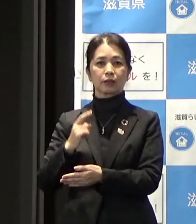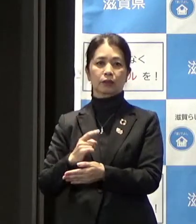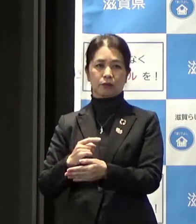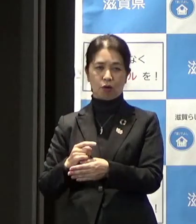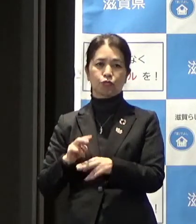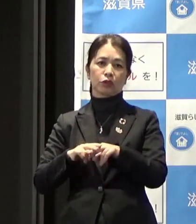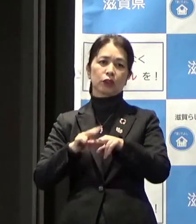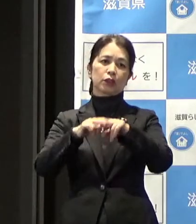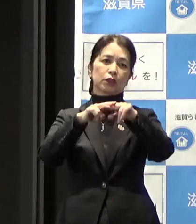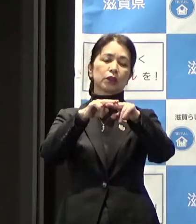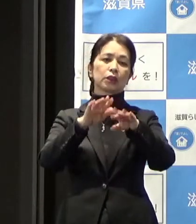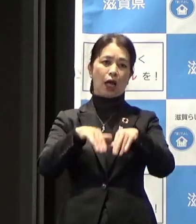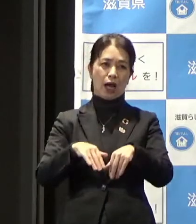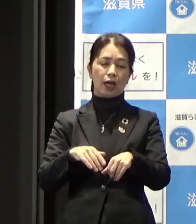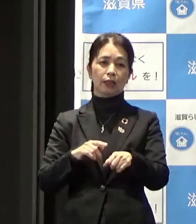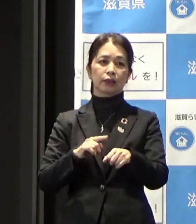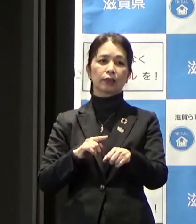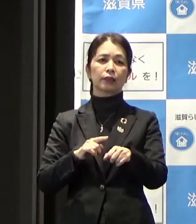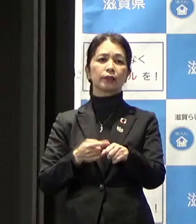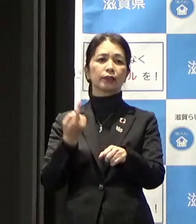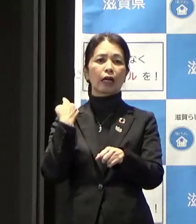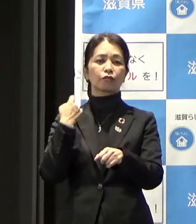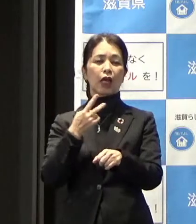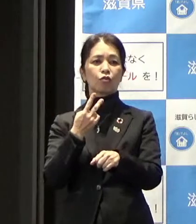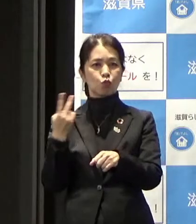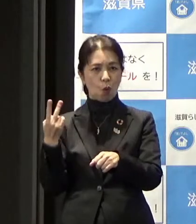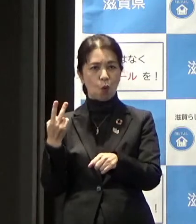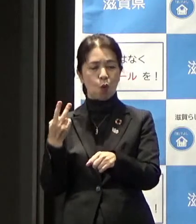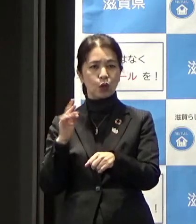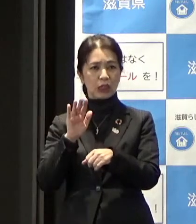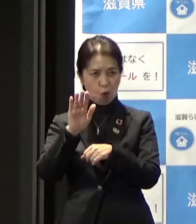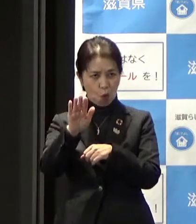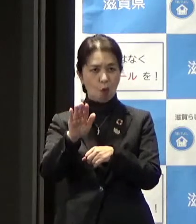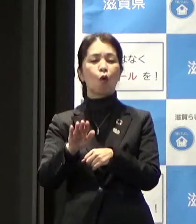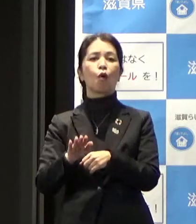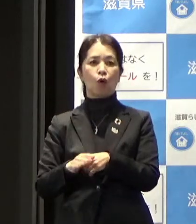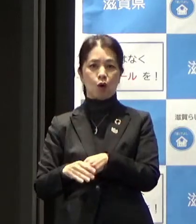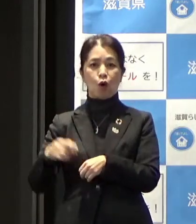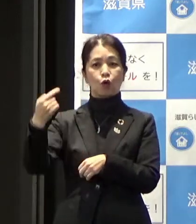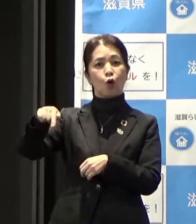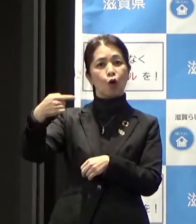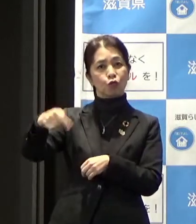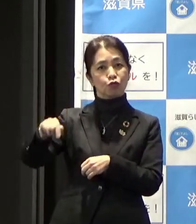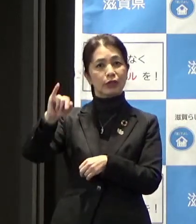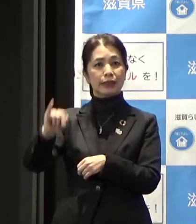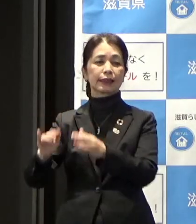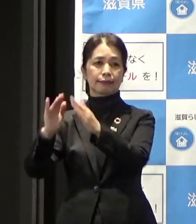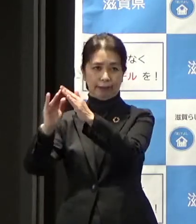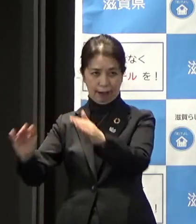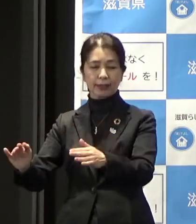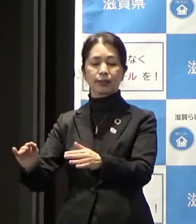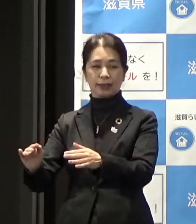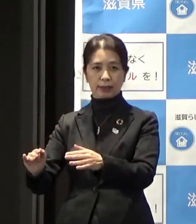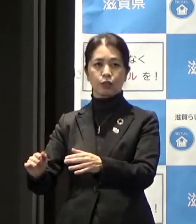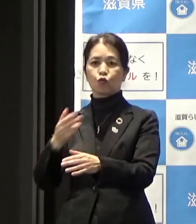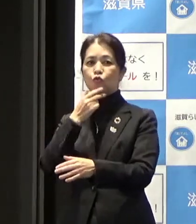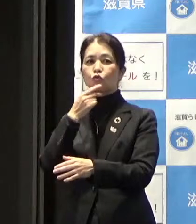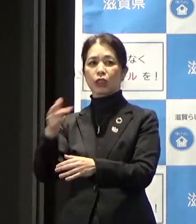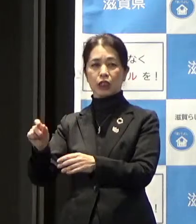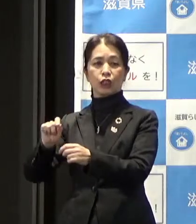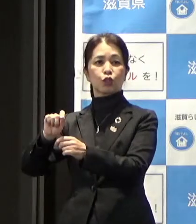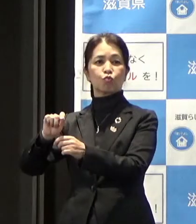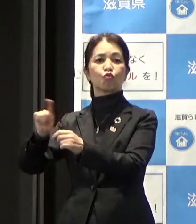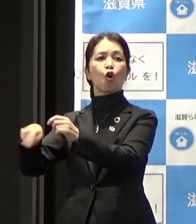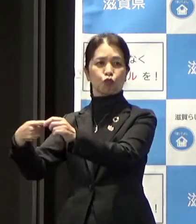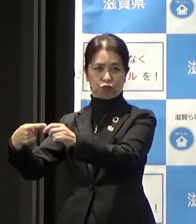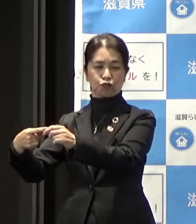ます。昨年度以降、県と市長の教育委員会、また福祉部局で検討を重ねてまいりました結果、この